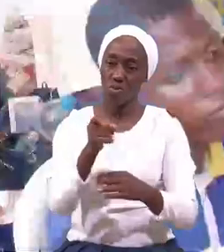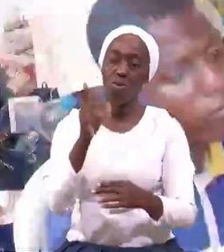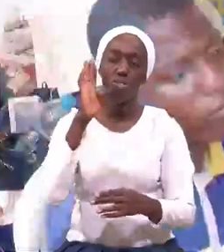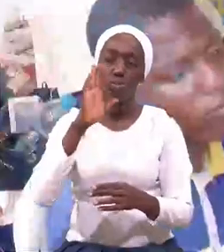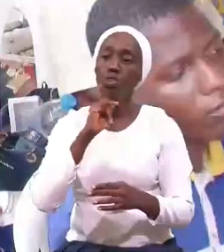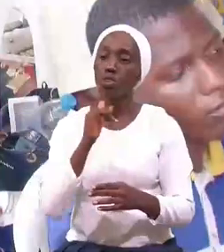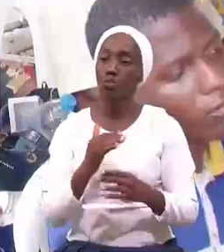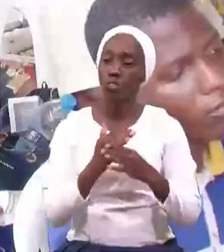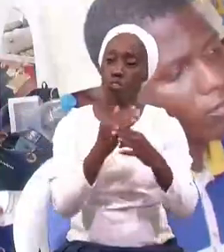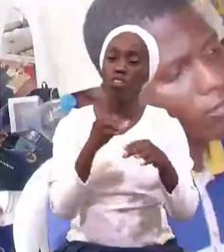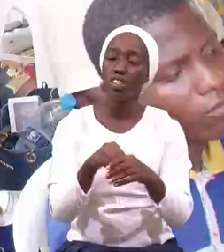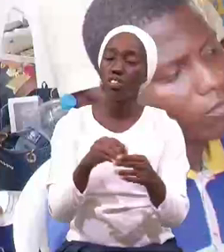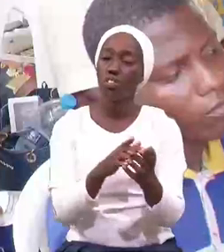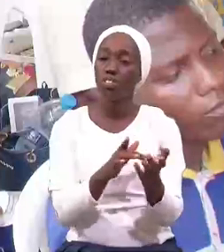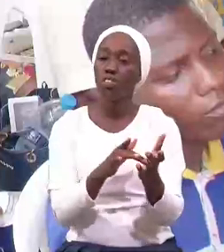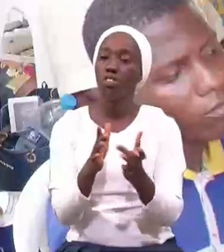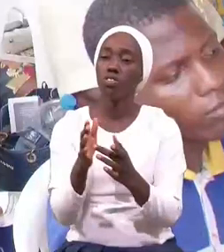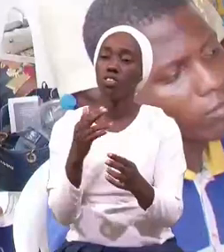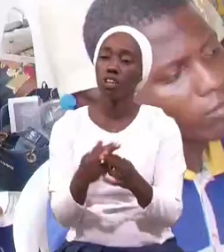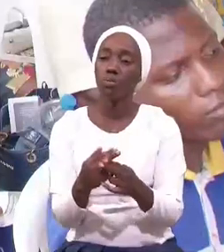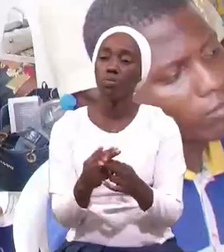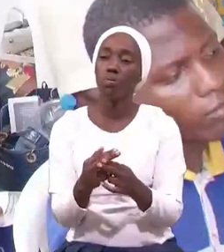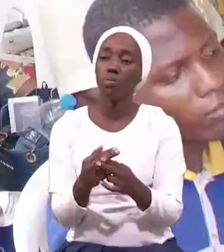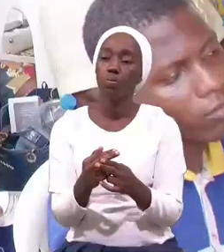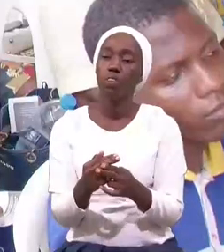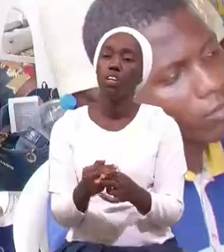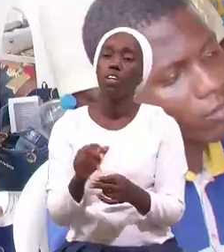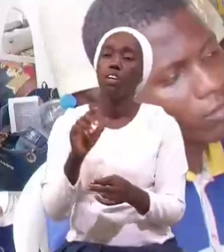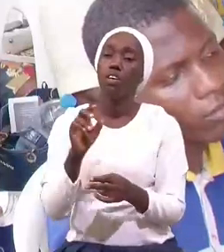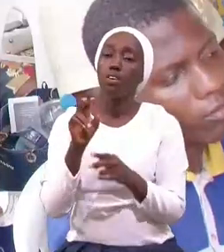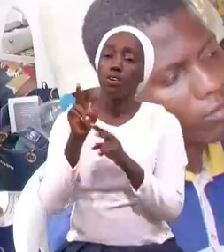Alors, il ne t'a pas restreint, donc tu ne seras pas restreint.